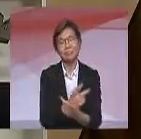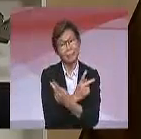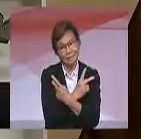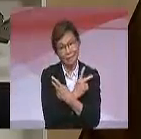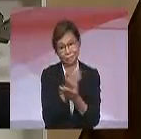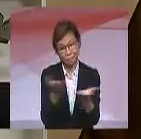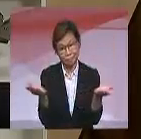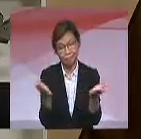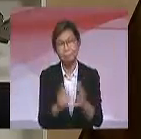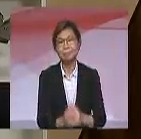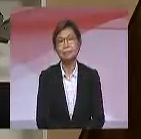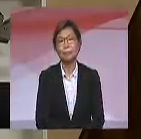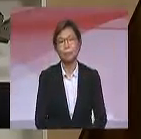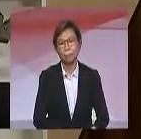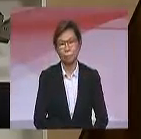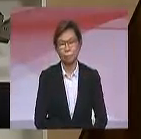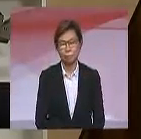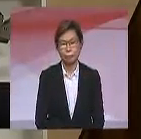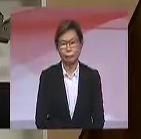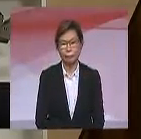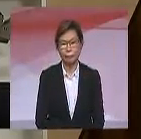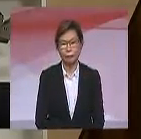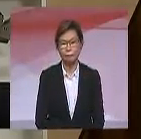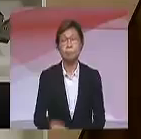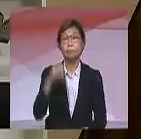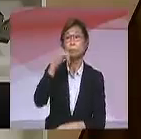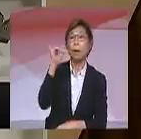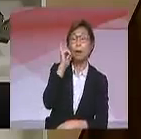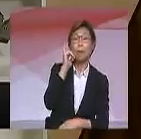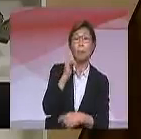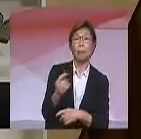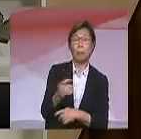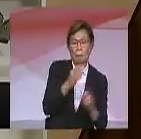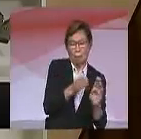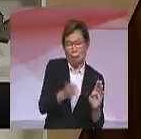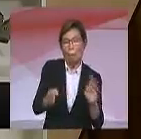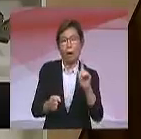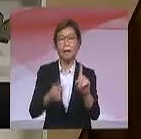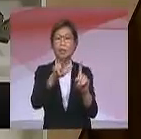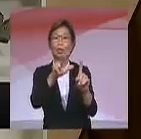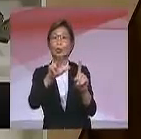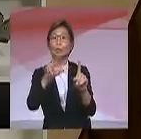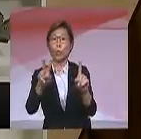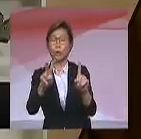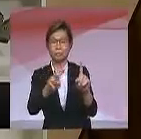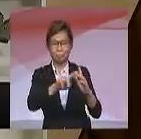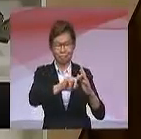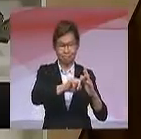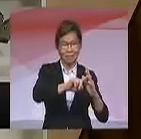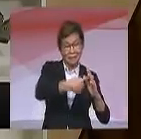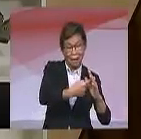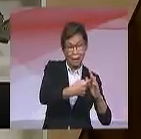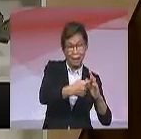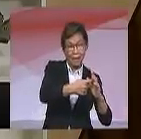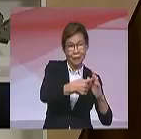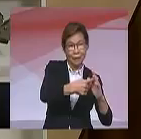sekalian. Semalam merupakan hari ke-132 pelaksanaan Perintah